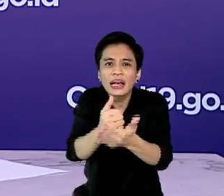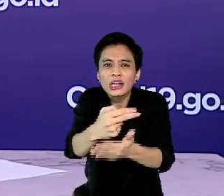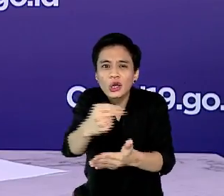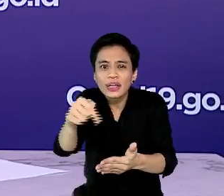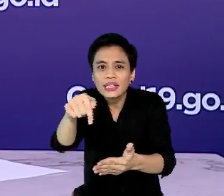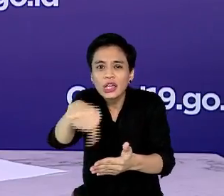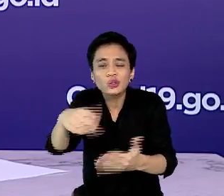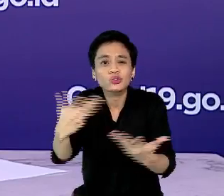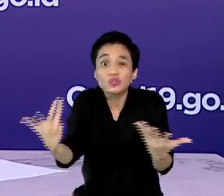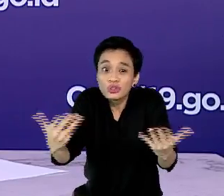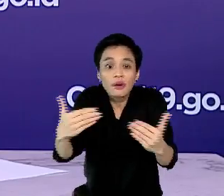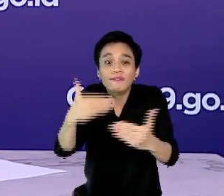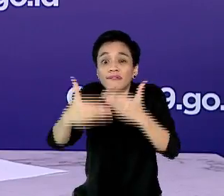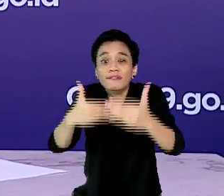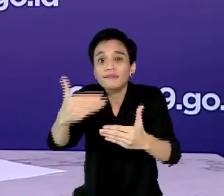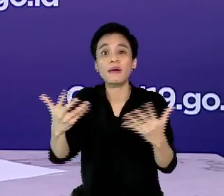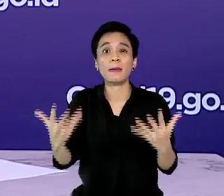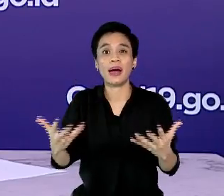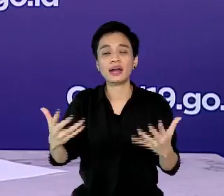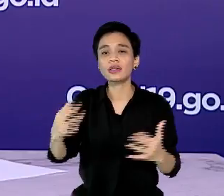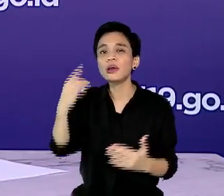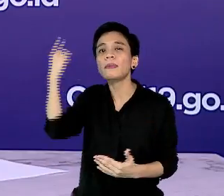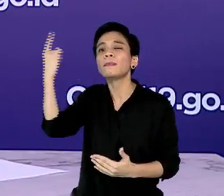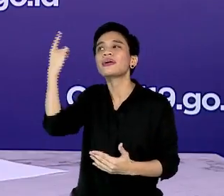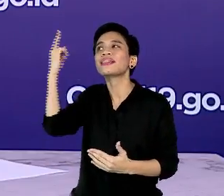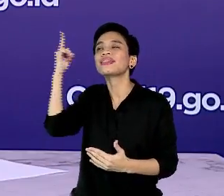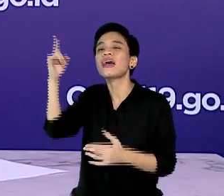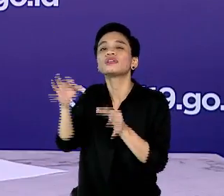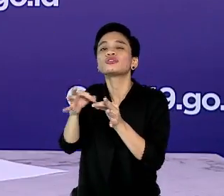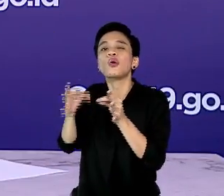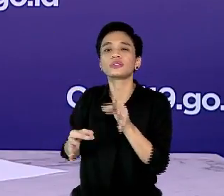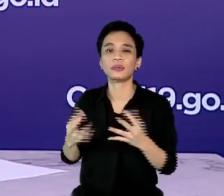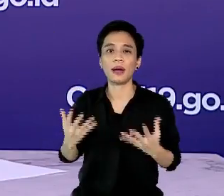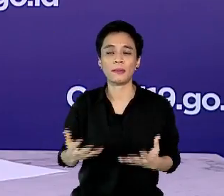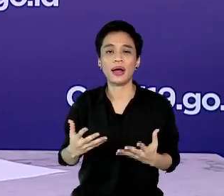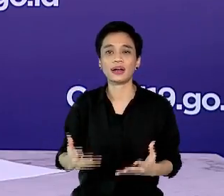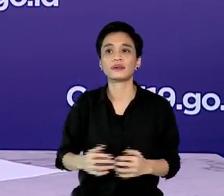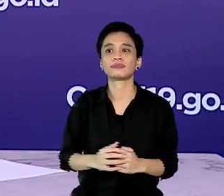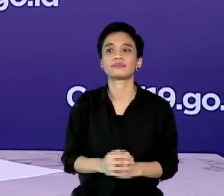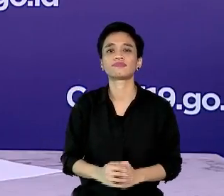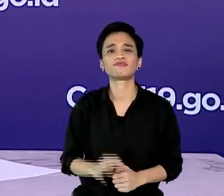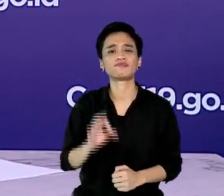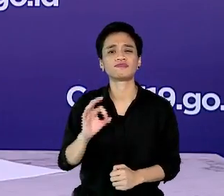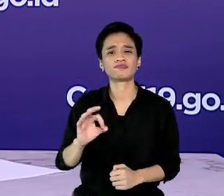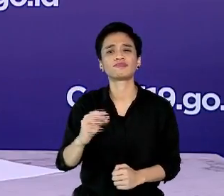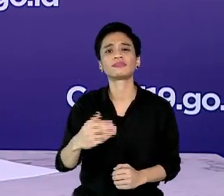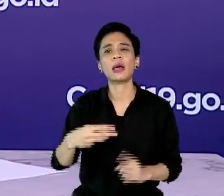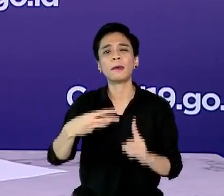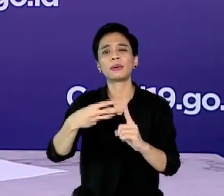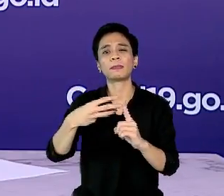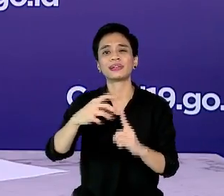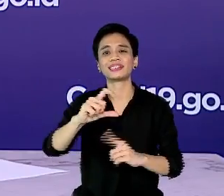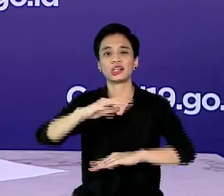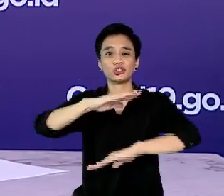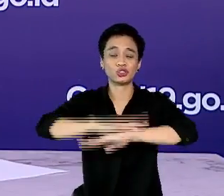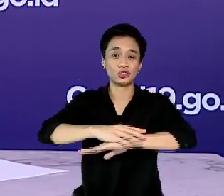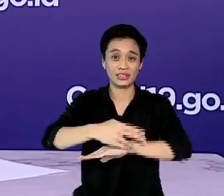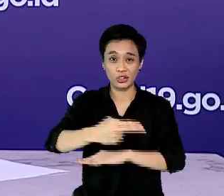yang akan ditempuh? Sudahkah pemerintah mengantisipasi varian ini? Terima kasih. Terima kasih BBC News